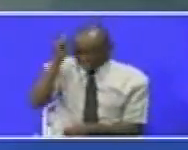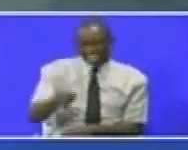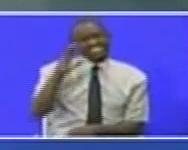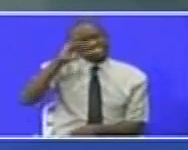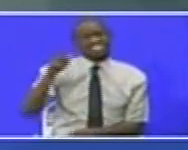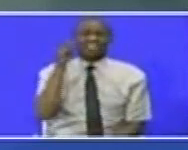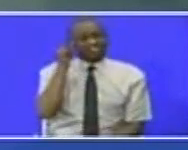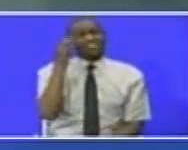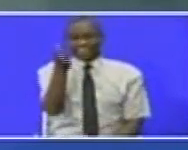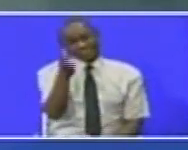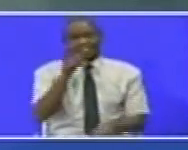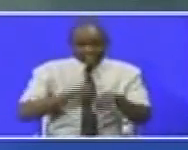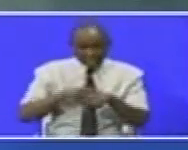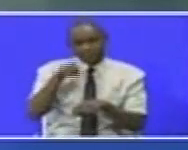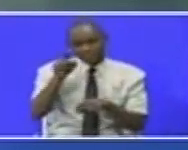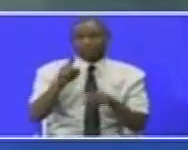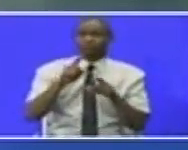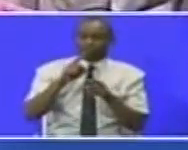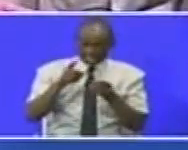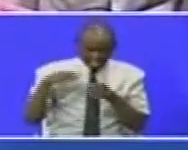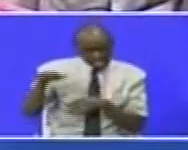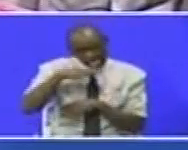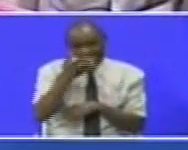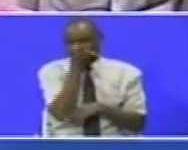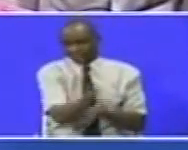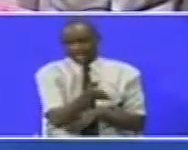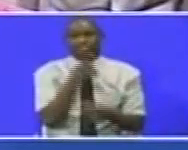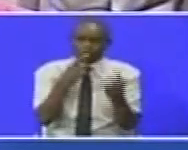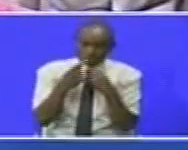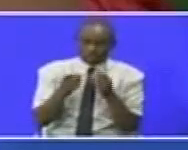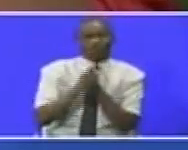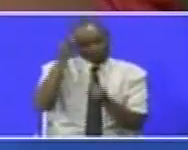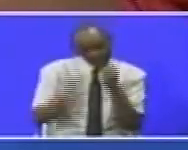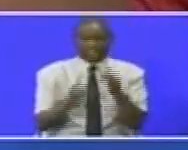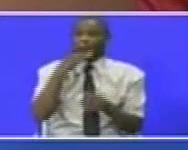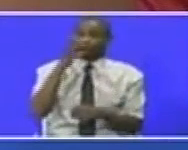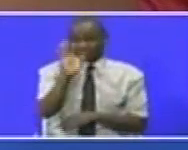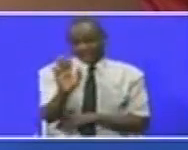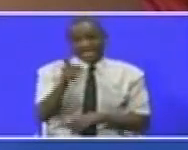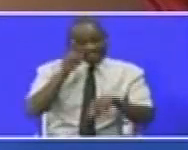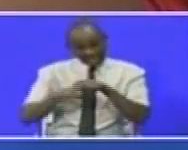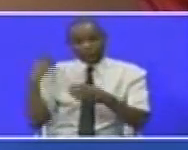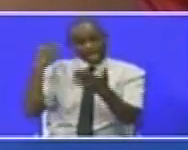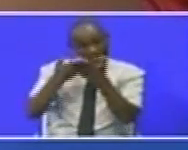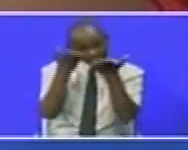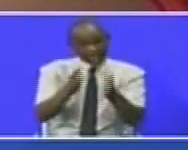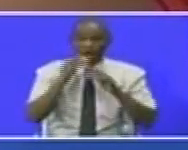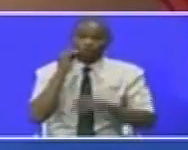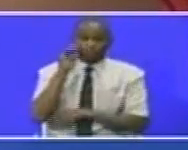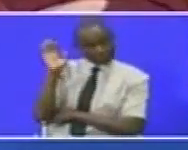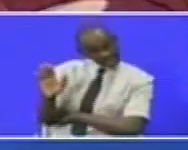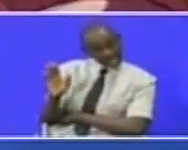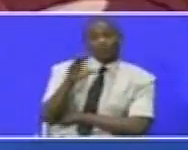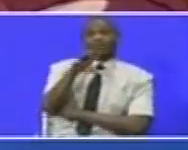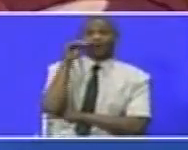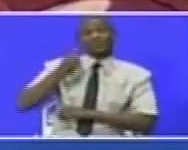Mtunga alipokuwa na wakazi wa Korogocho wakati wa hotuba yake ya mwisho. Tulipofika kwa makazi yake